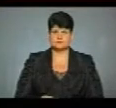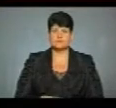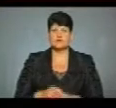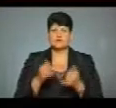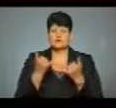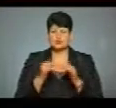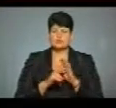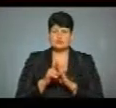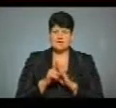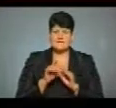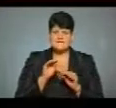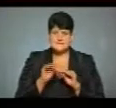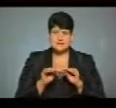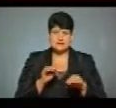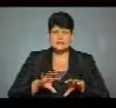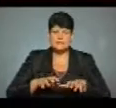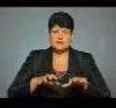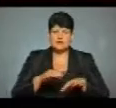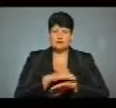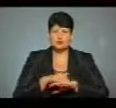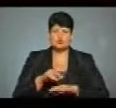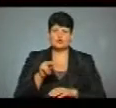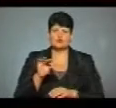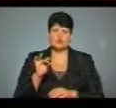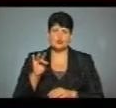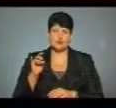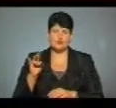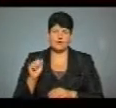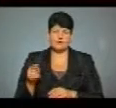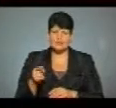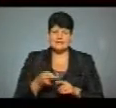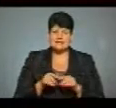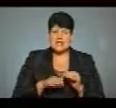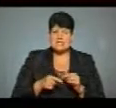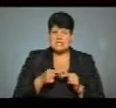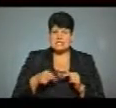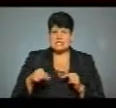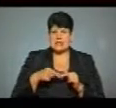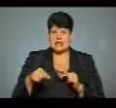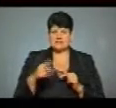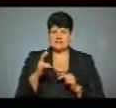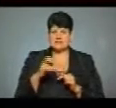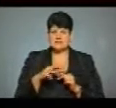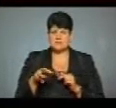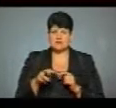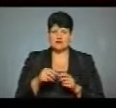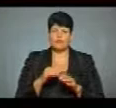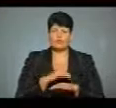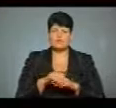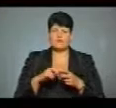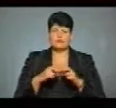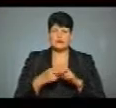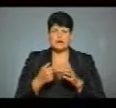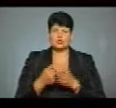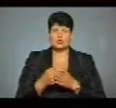Сьогодні розпочали вкладати бруківку на вулиці Чорновола в Тернополі. Ця ділянка довжиною майже 200 метрів від вулиці Івана Франка до